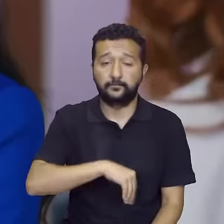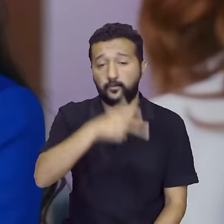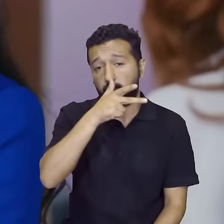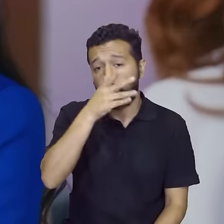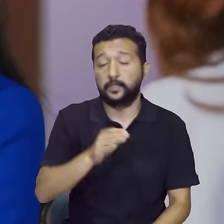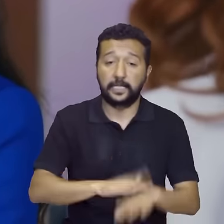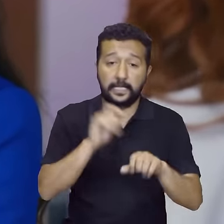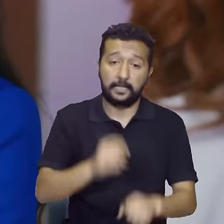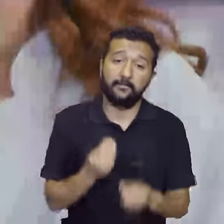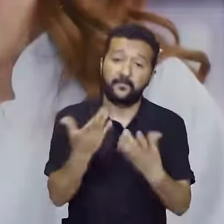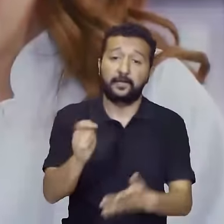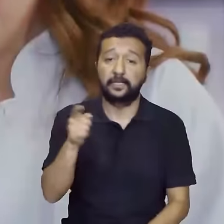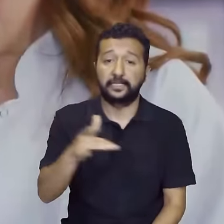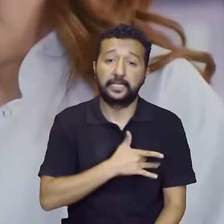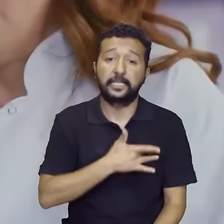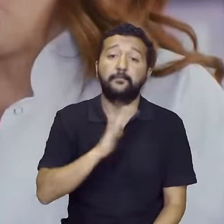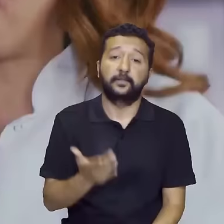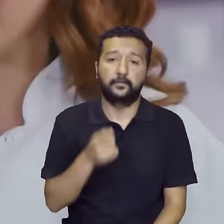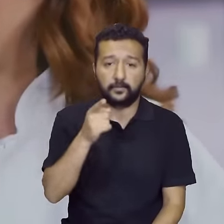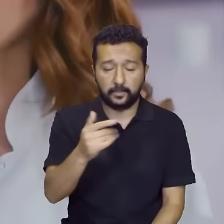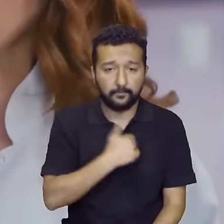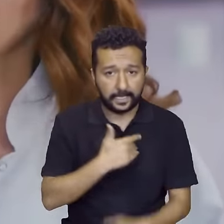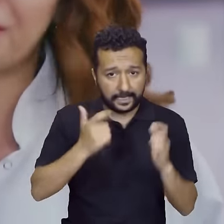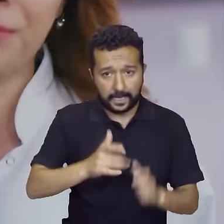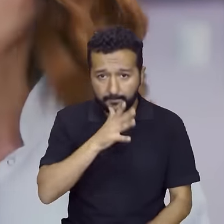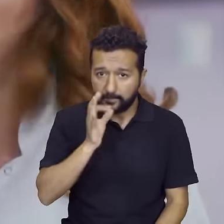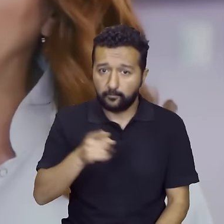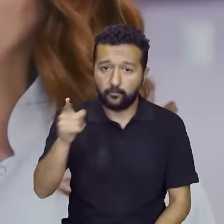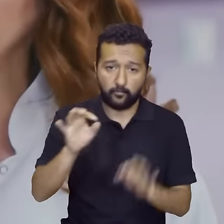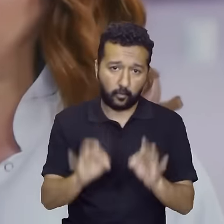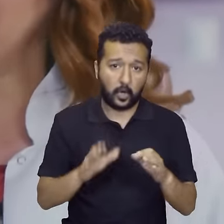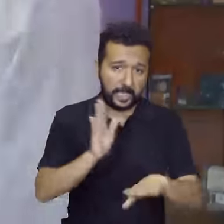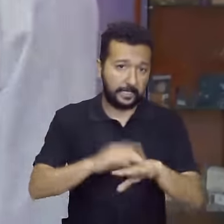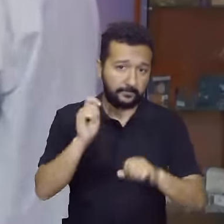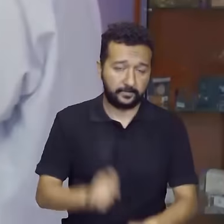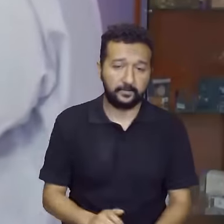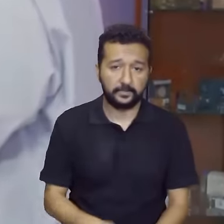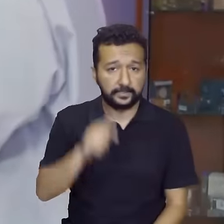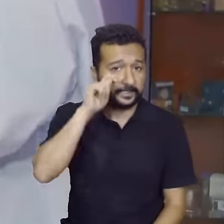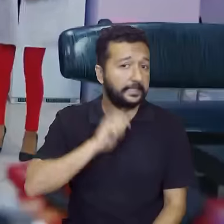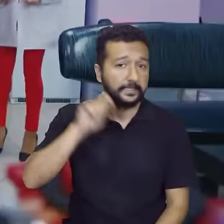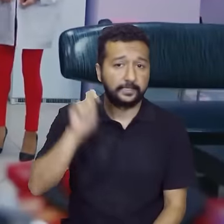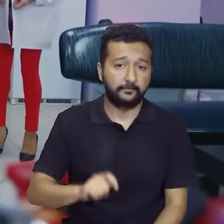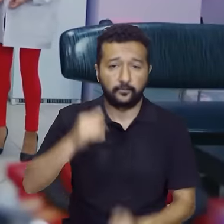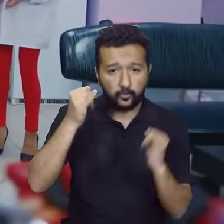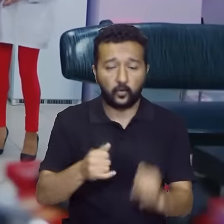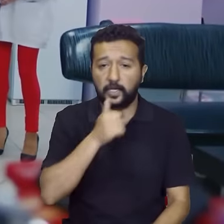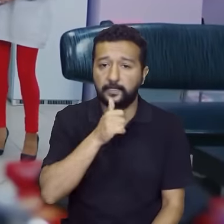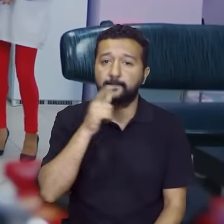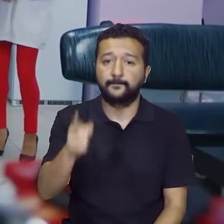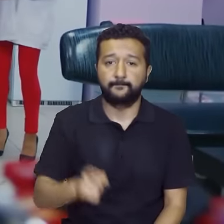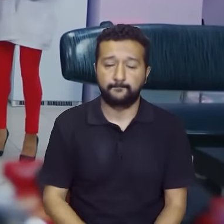içimden. Ne yapayım, verdim anahtarı, kıyamadım işte. Ya ben nereden bilirdim bunun böyle yapacağını? Rezil etti beni kör